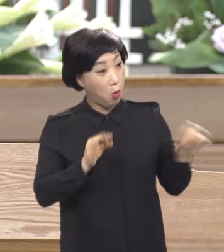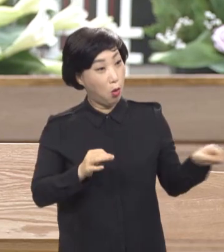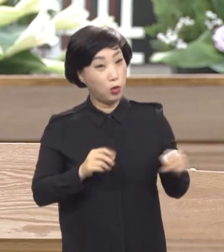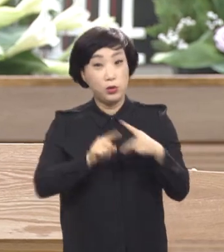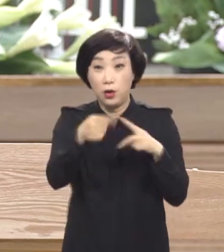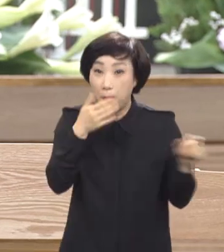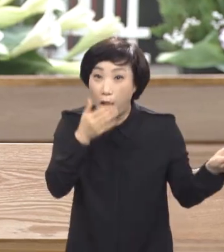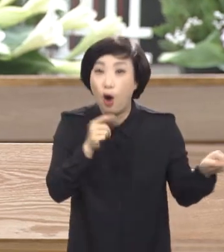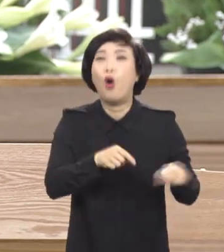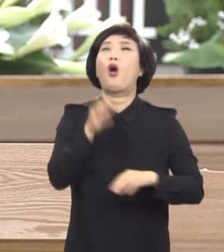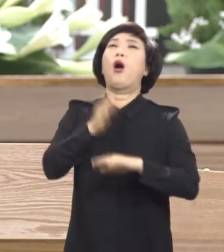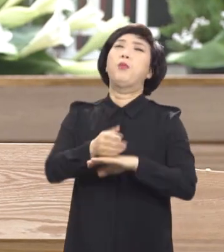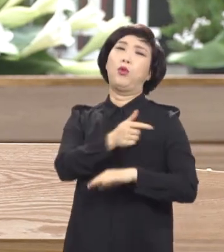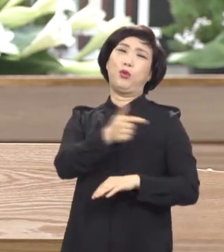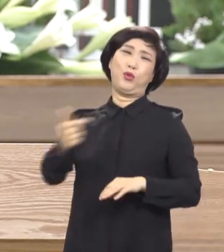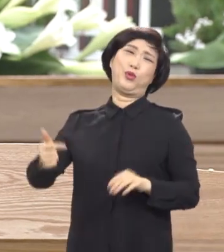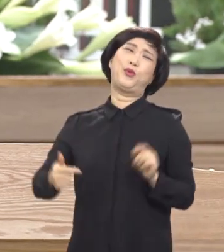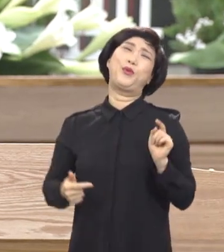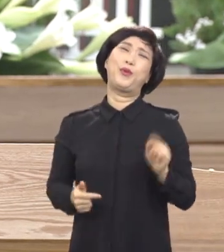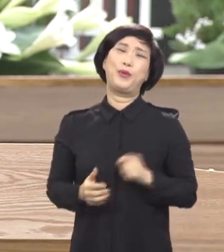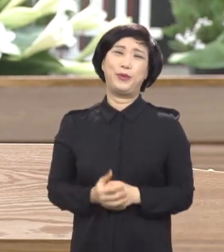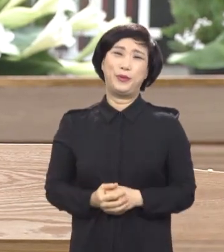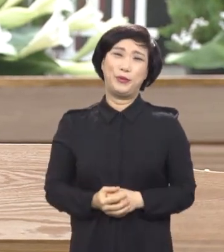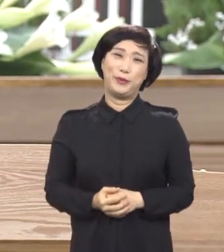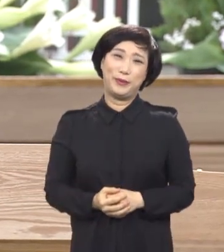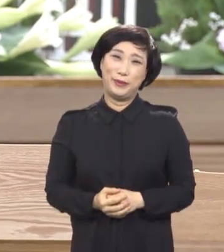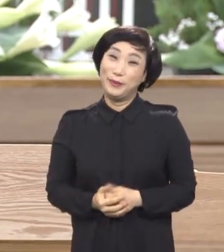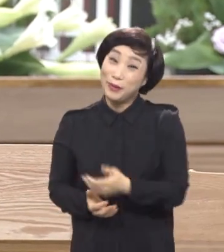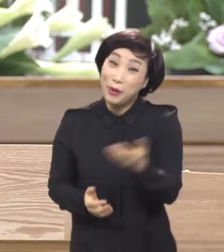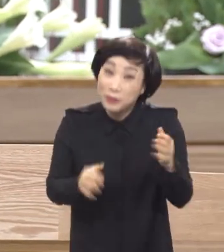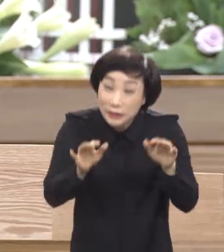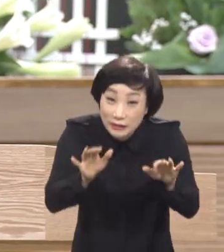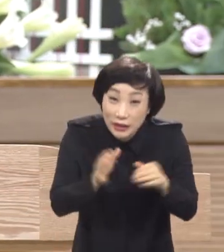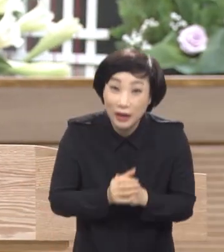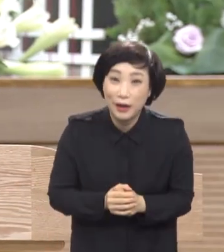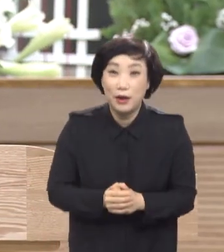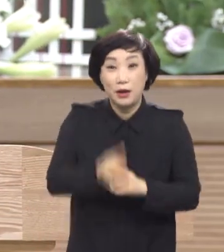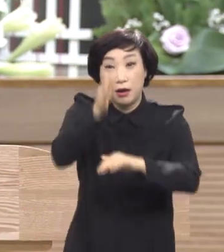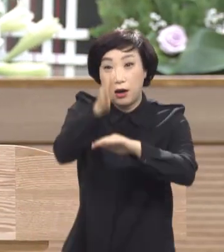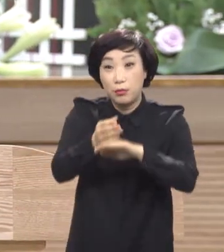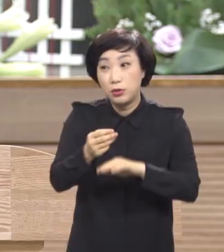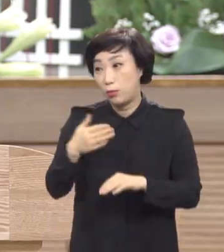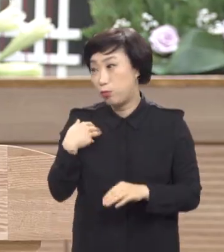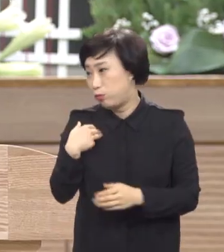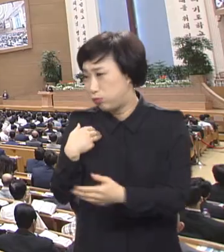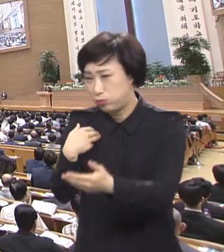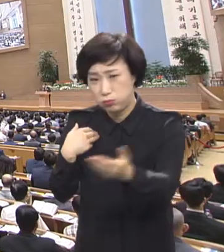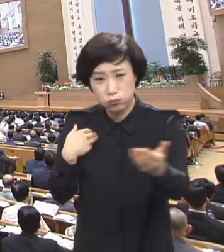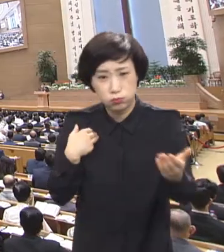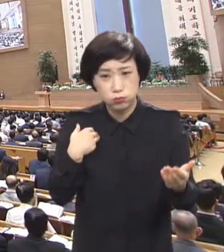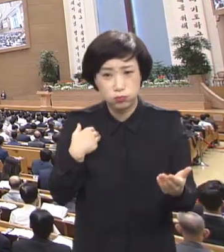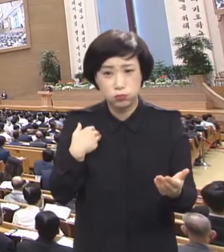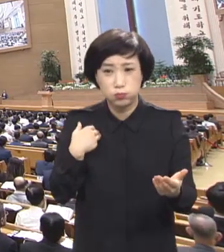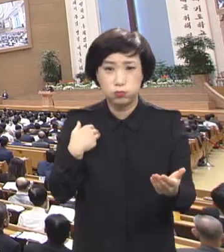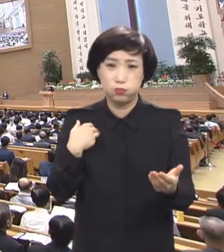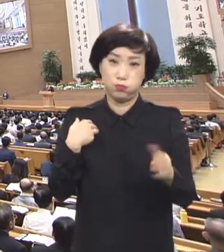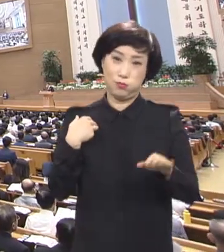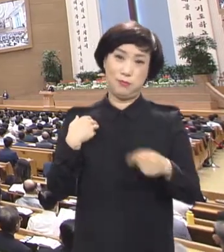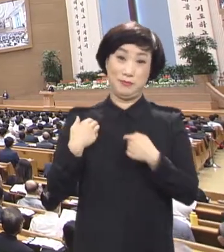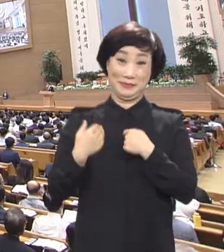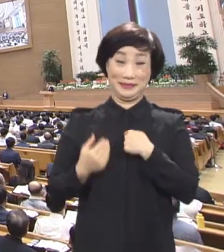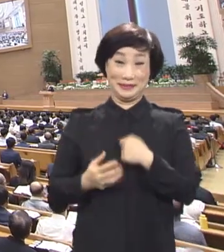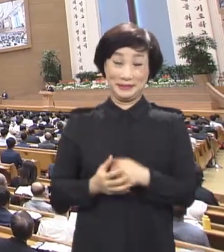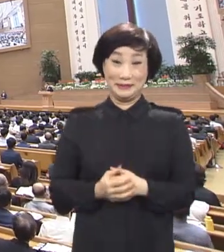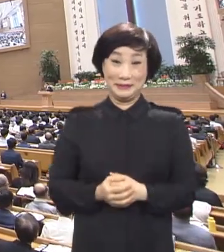참 감사하지 근데 감사한 줄 몰라 저는